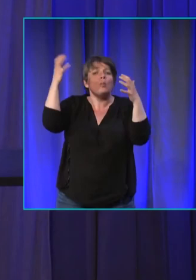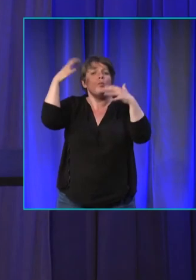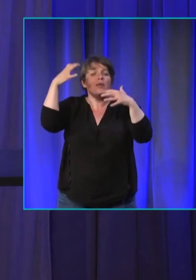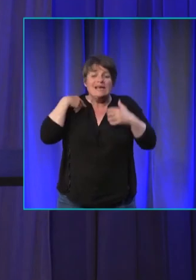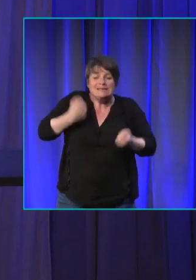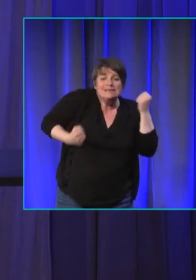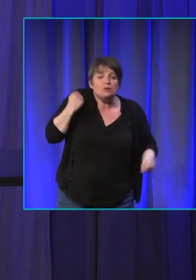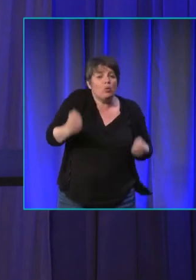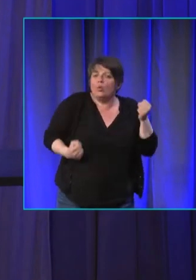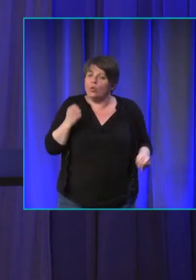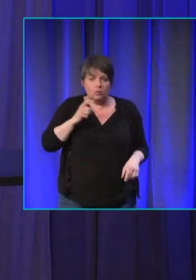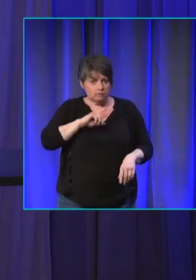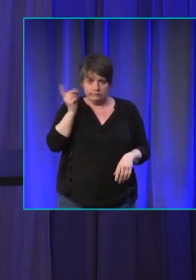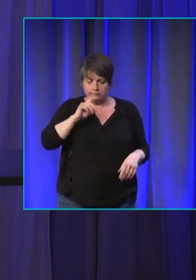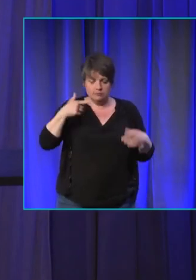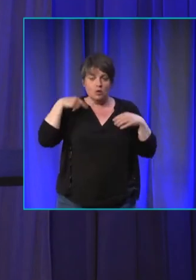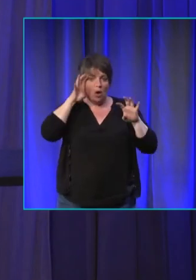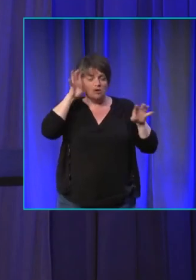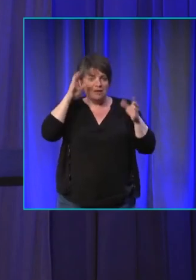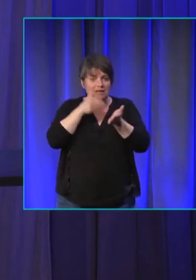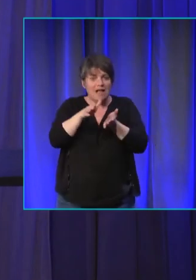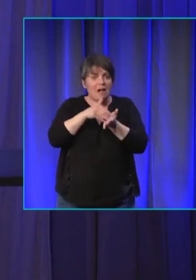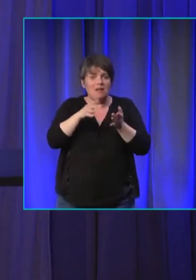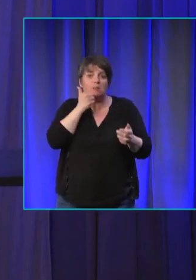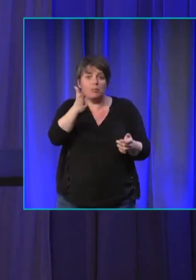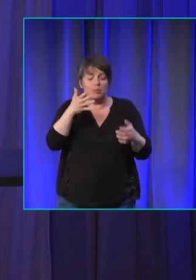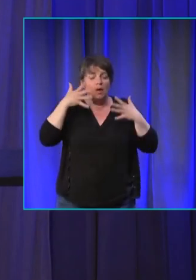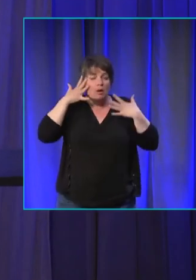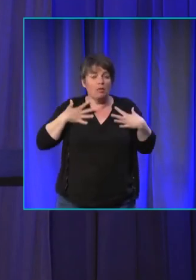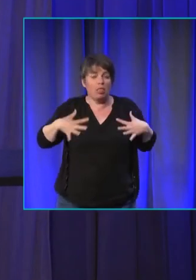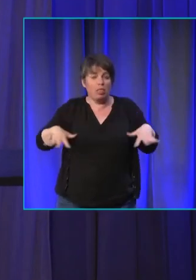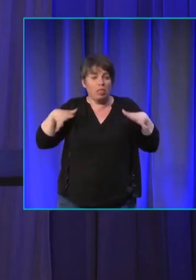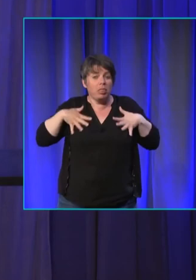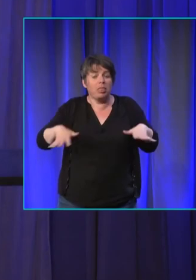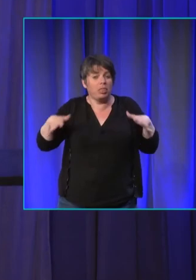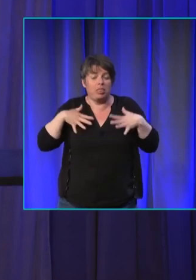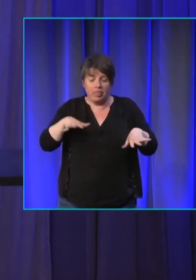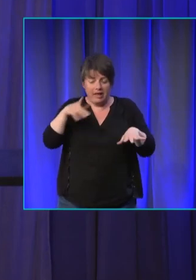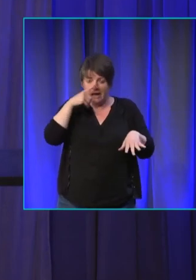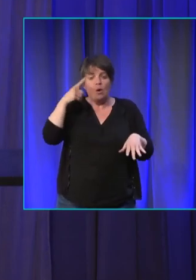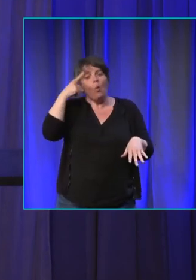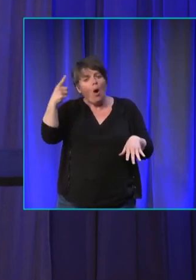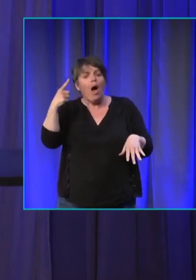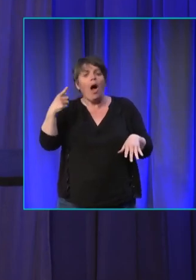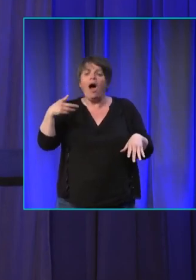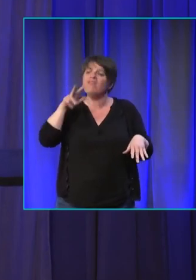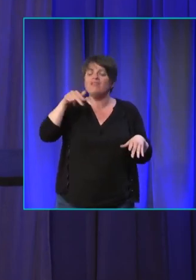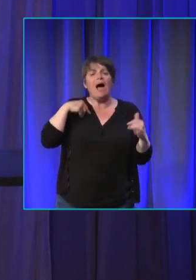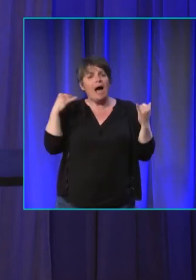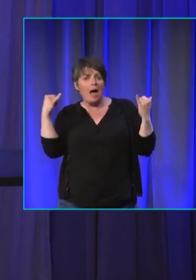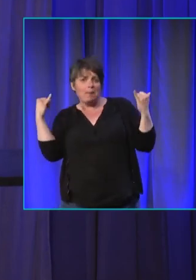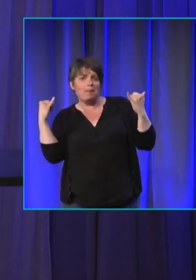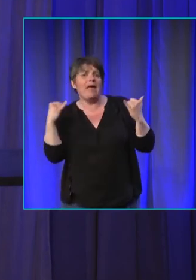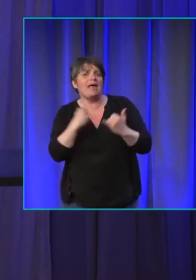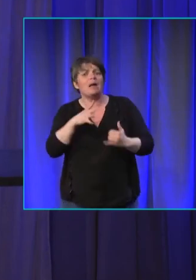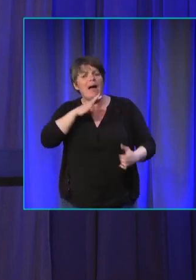hermétique, vous ne pourrez pas évaporer la sueur. Vous allez suer. Voilà. Il y a beaucoup de monde qui croient qu'ils vont perdre du poids en faisant